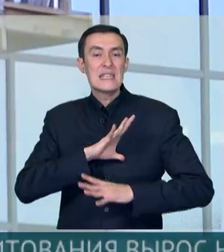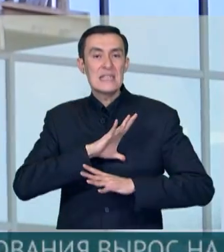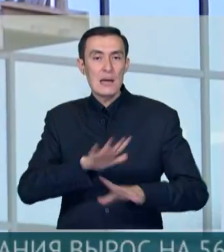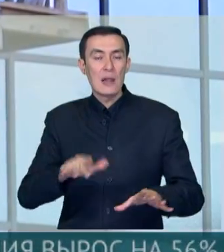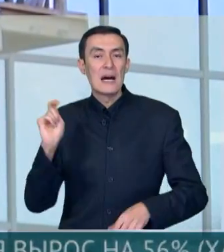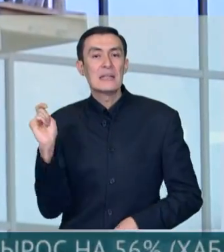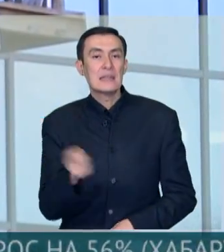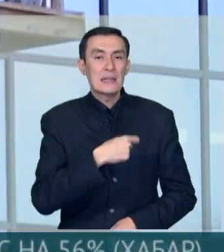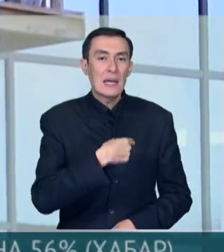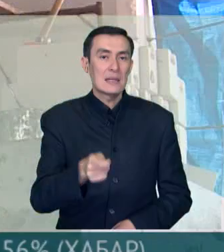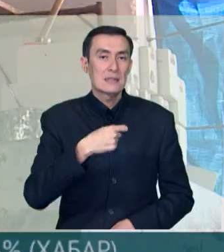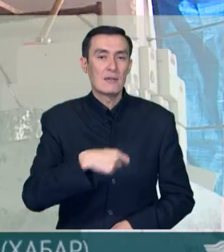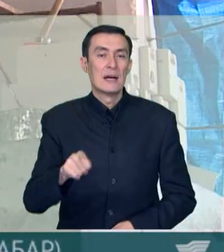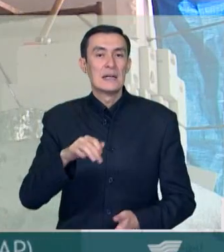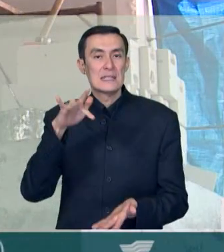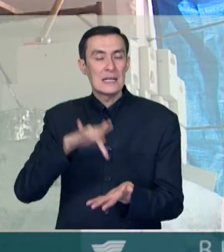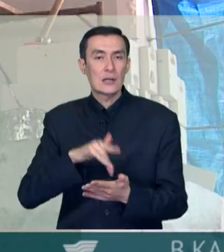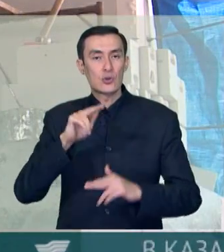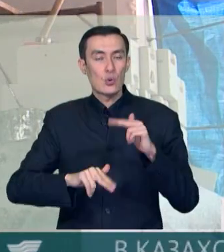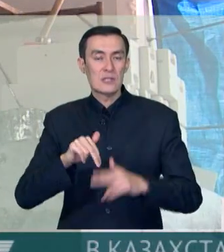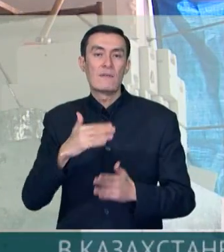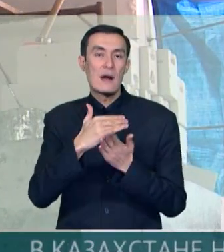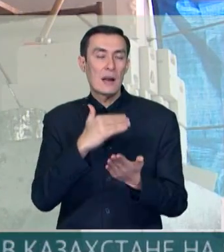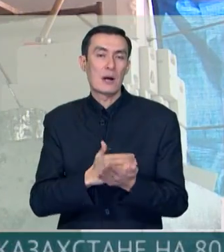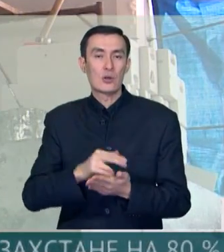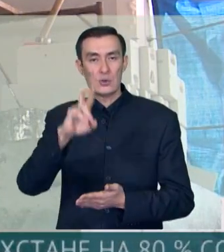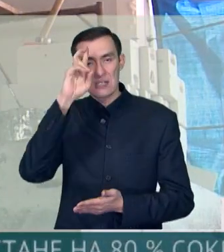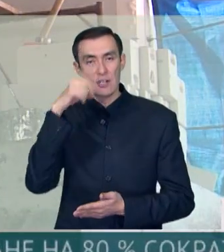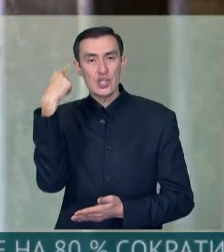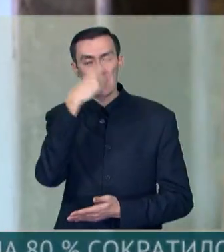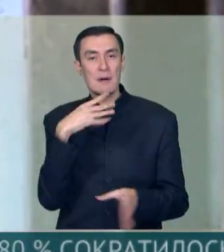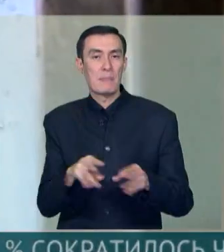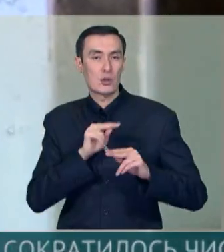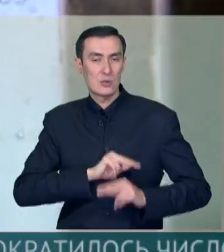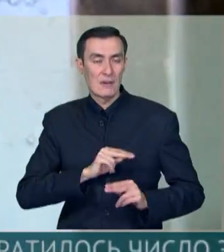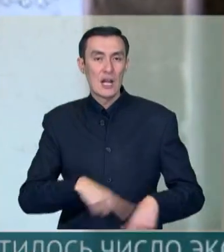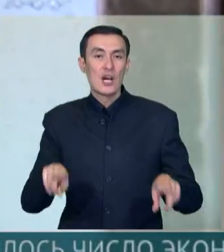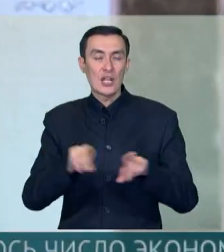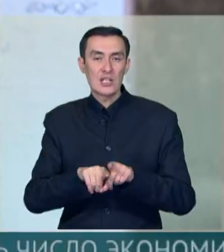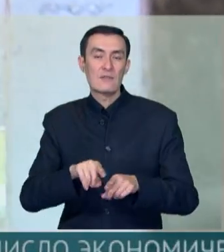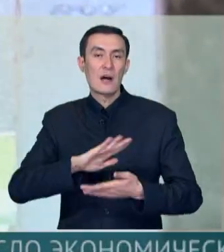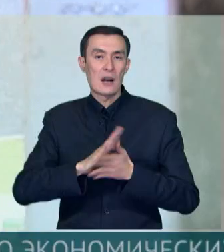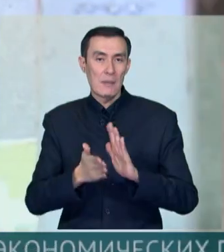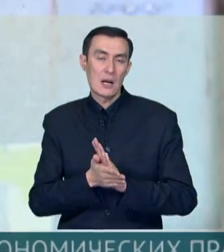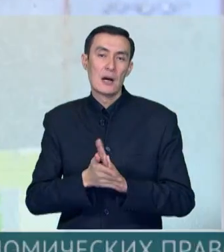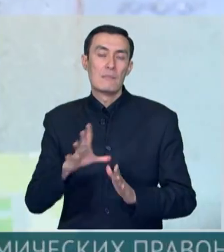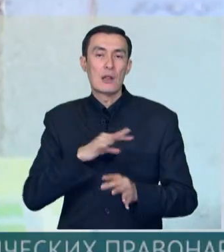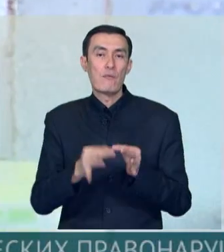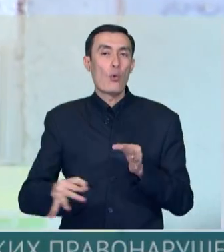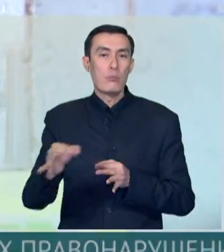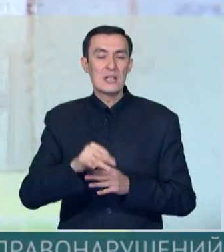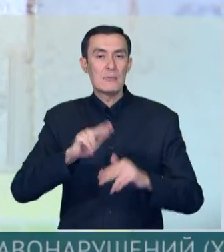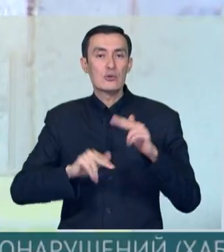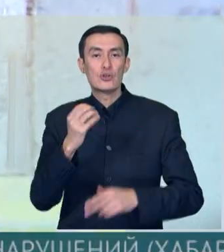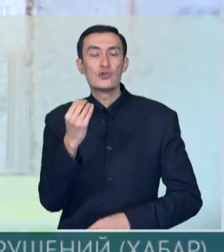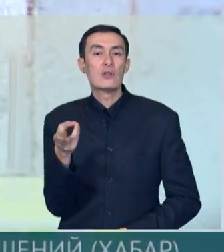было теннисного центра, который строят в рамках государственно-частного партнерства. Помимо этого, в рамках ГЧП в области строят